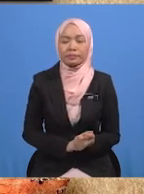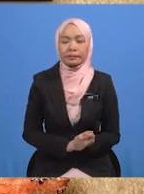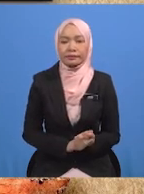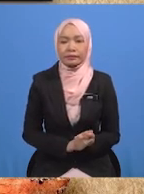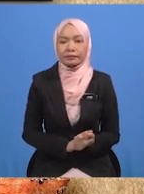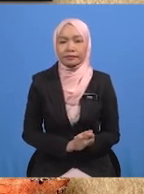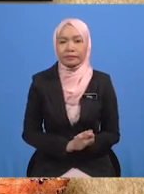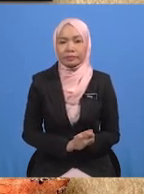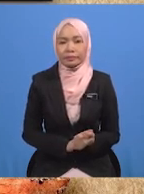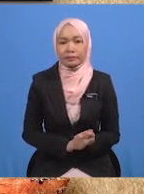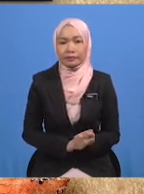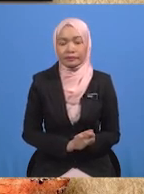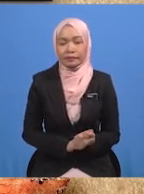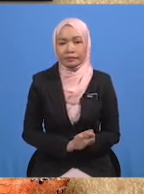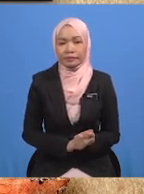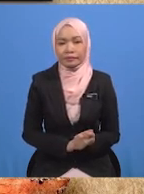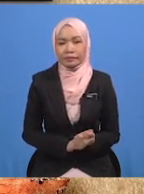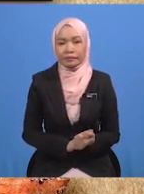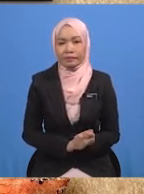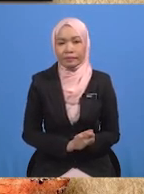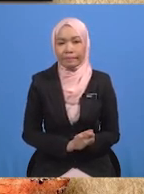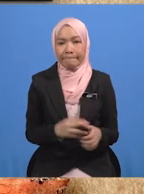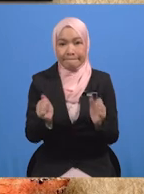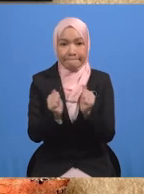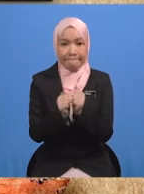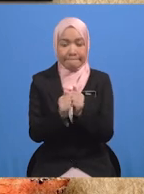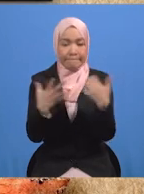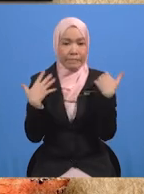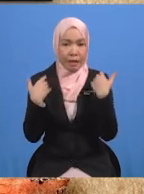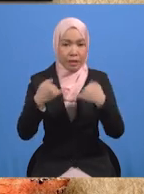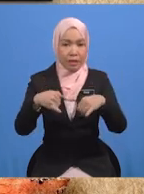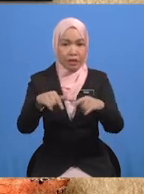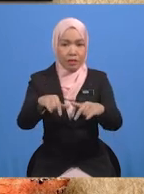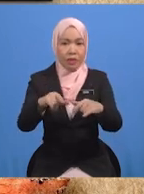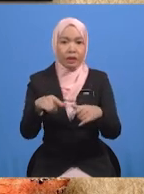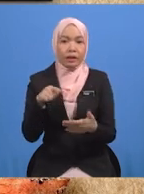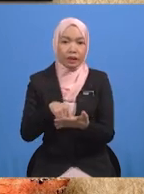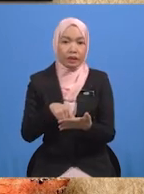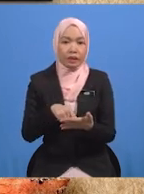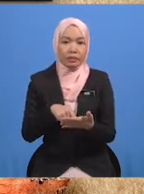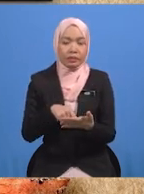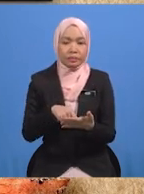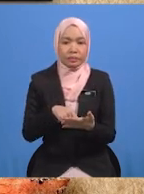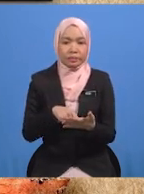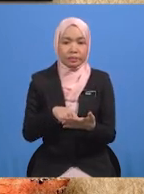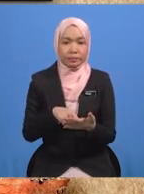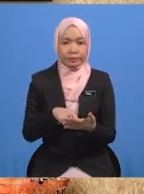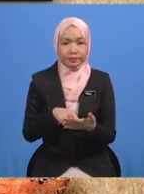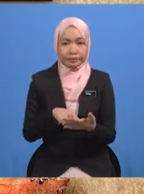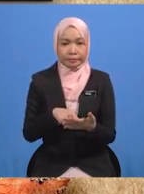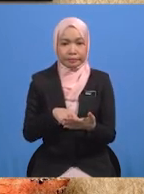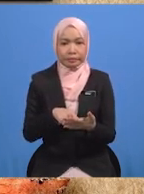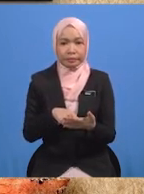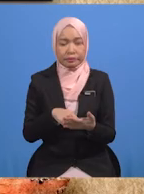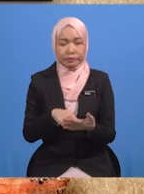iaitu Khedif Ismail. Dengan memiliki laluan ini, British secara tidak langsung dapat